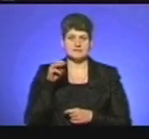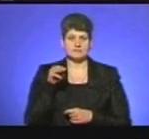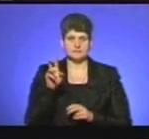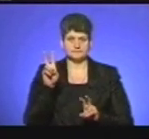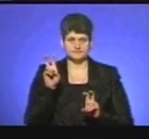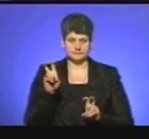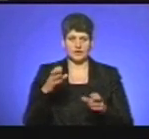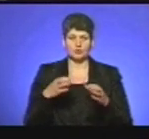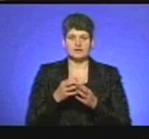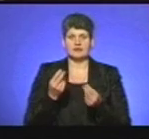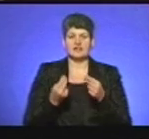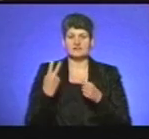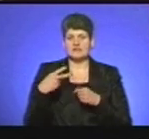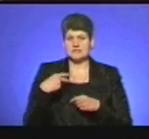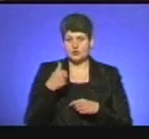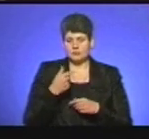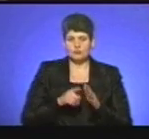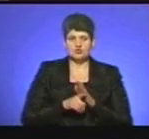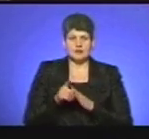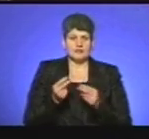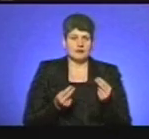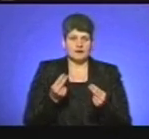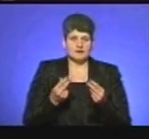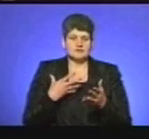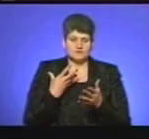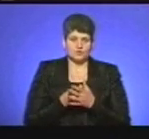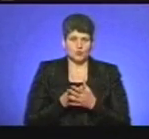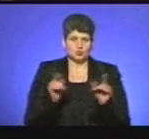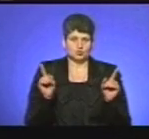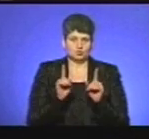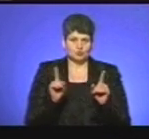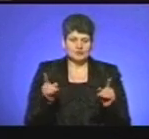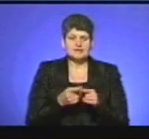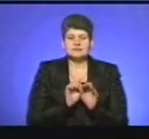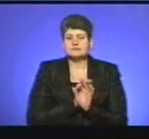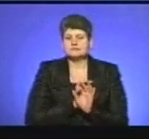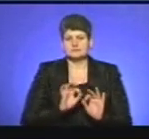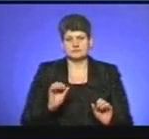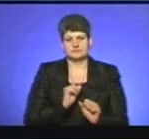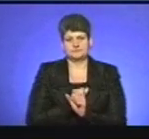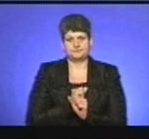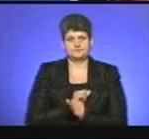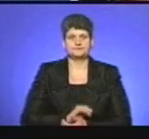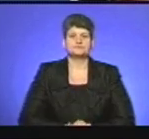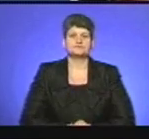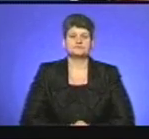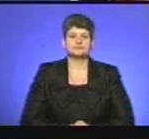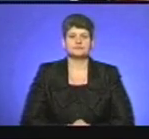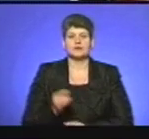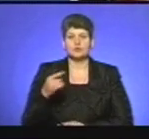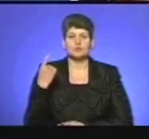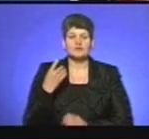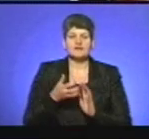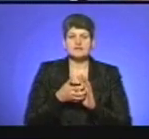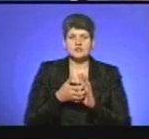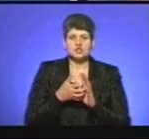Колектив грає вже 20 років, і ми почали грати вже власну музику. І це чарівна робота. На Тернопільщині не